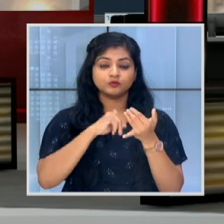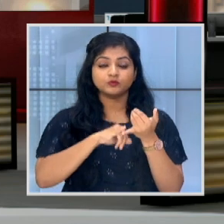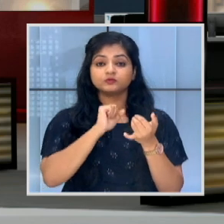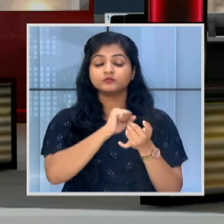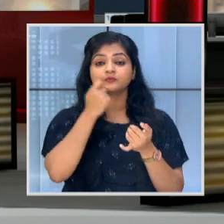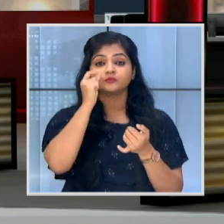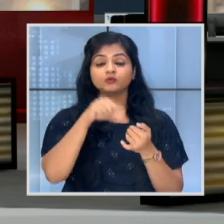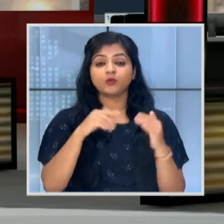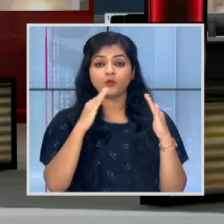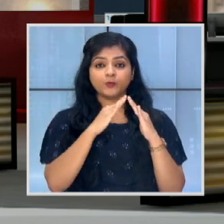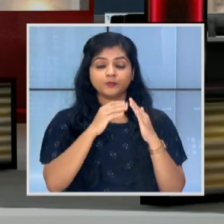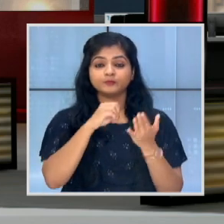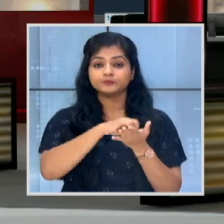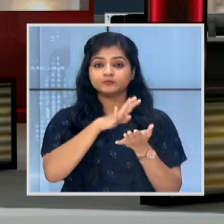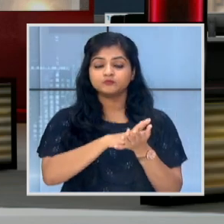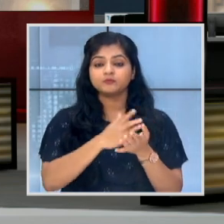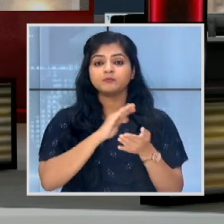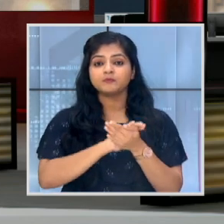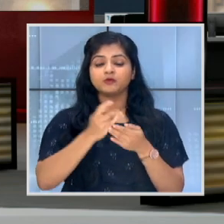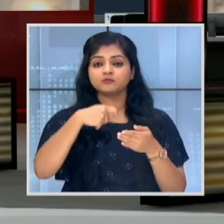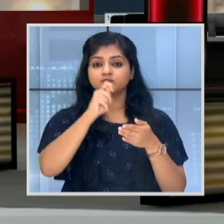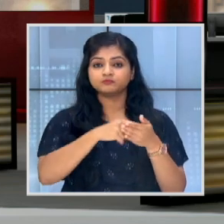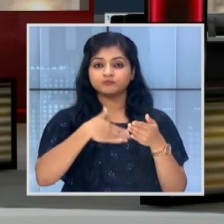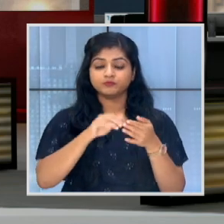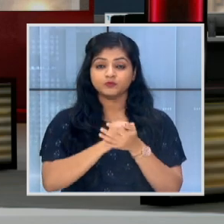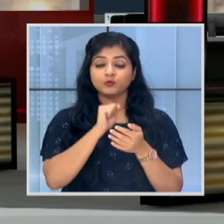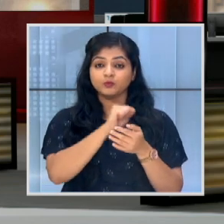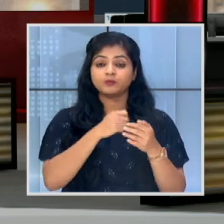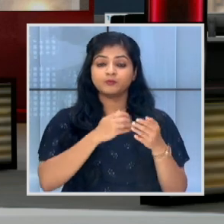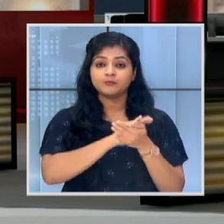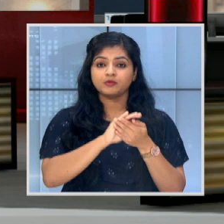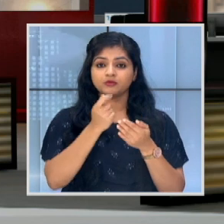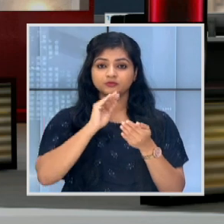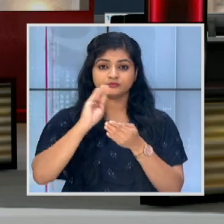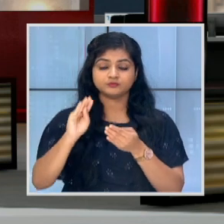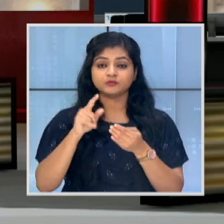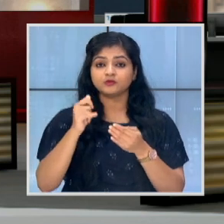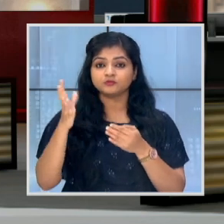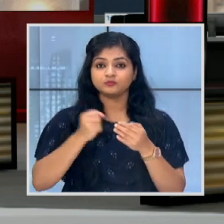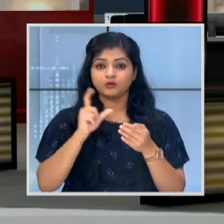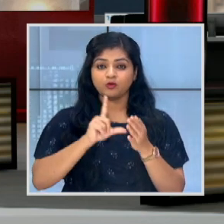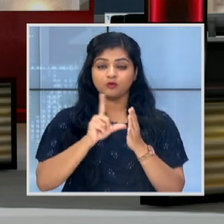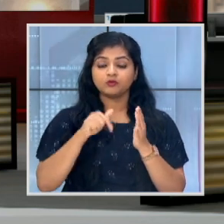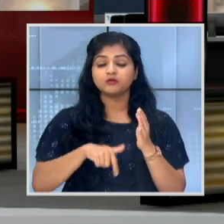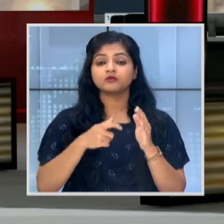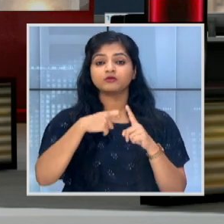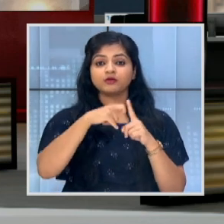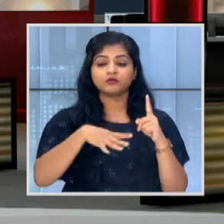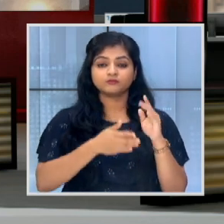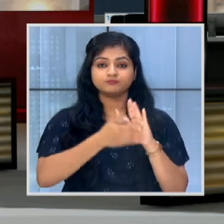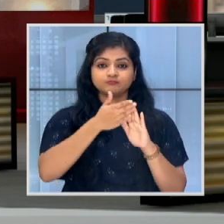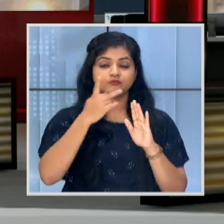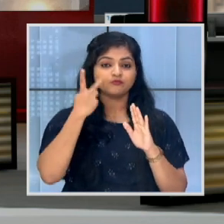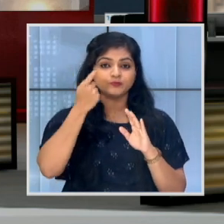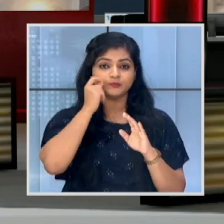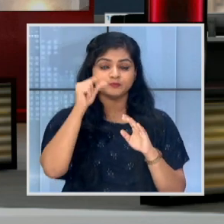വസ്തുവും ജപ്തിയുടെ വക്കിൽ. സ്വന്തം വീടും സ്ഥലവും ബാങ്കിൽ പണയം വെച്ച് സർക്കാർ നിർദ്ദേശമനുസരിച്ച് ശില്പം പണിത കേരള സംസ്ഥാന അവാർഡ് ജേതാവ് കൂടിയായ